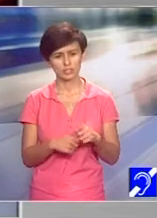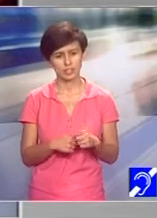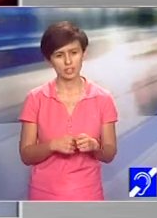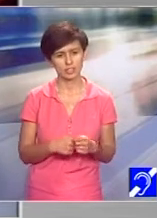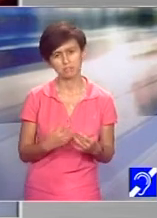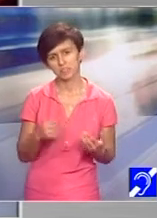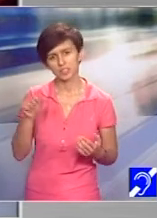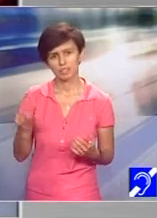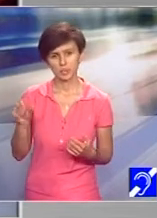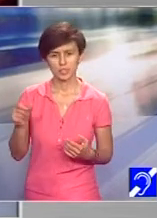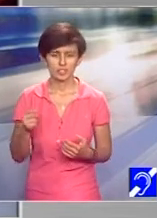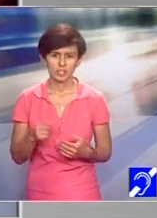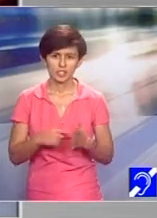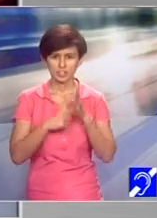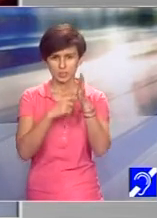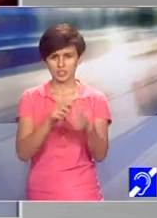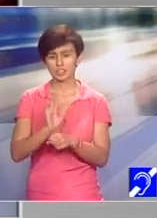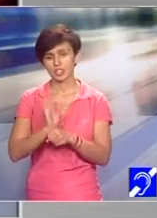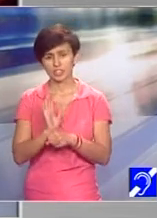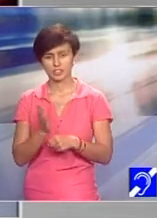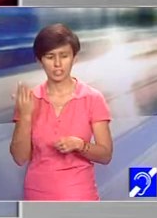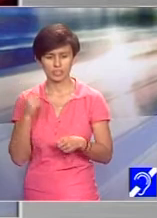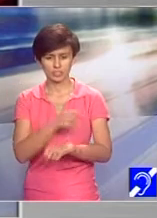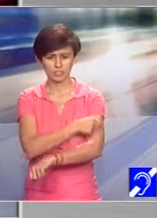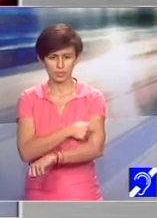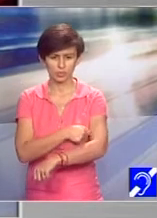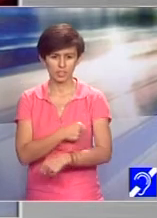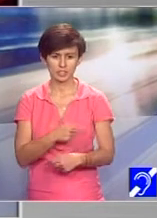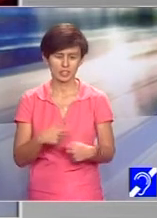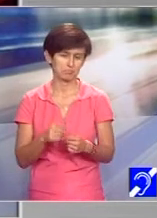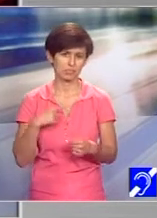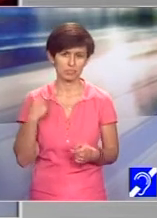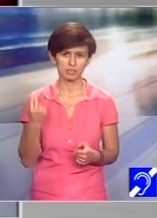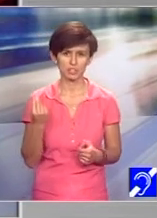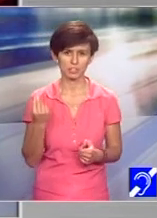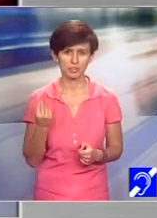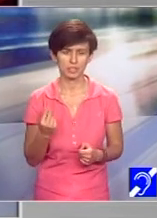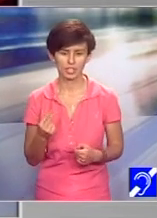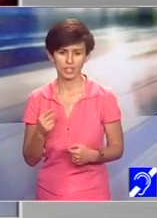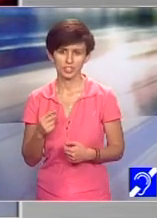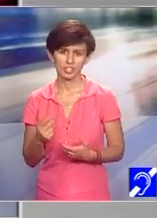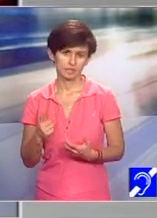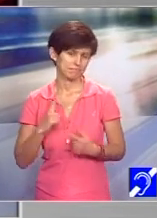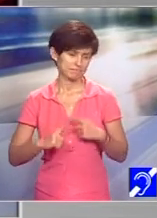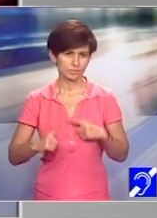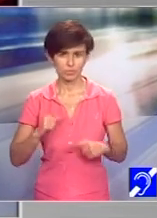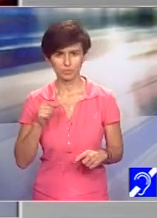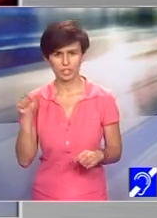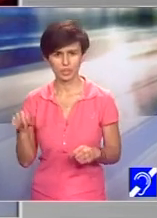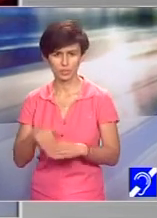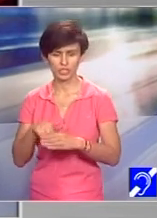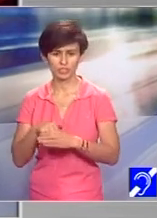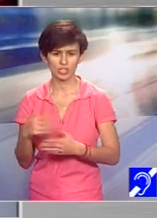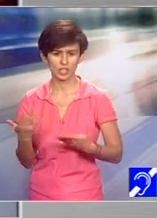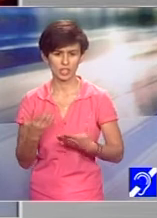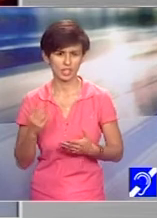s-a făcut, e tot în regulă, am plecat cum am venit. Și îi suferă un angajat care sigur nu este